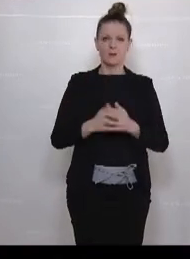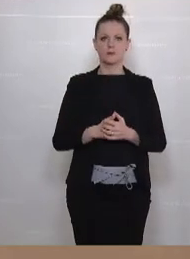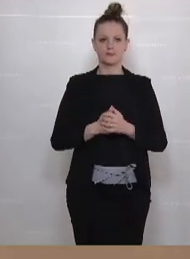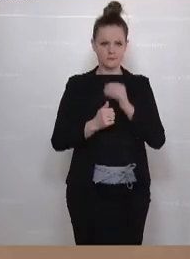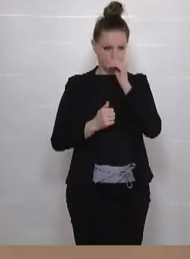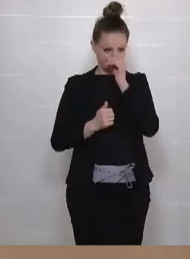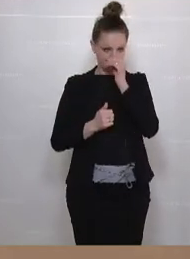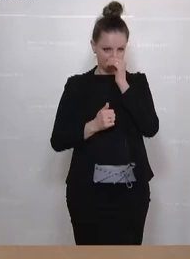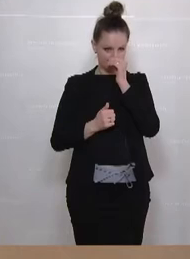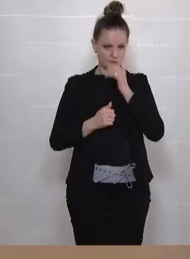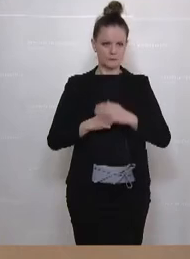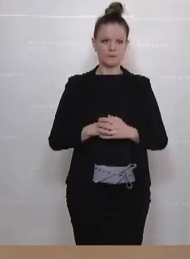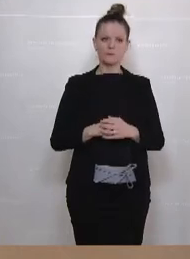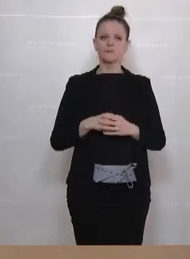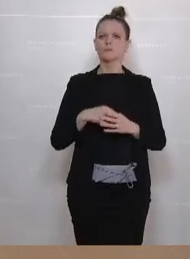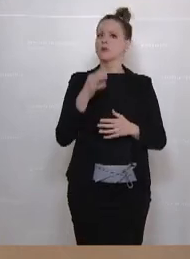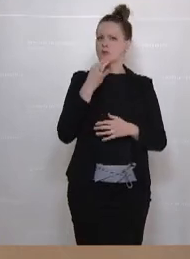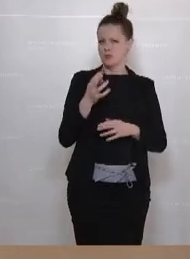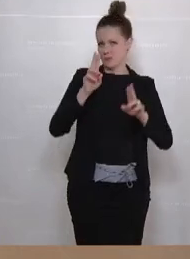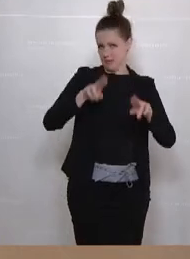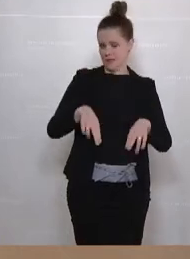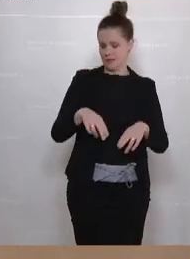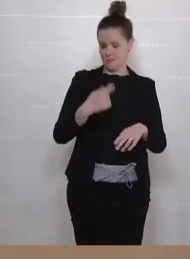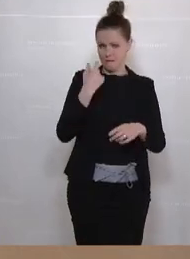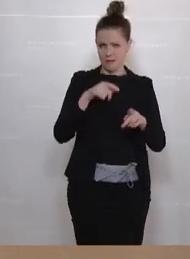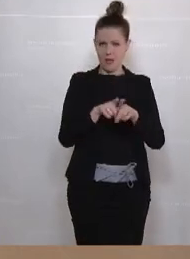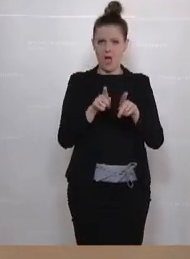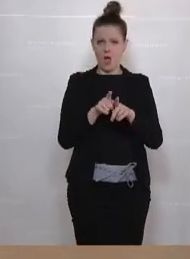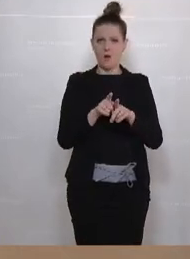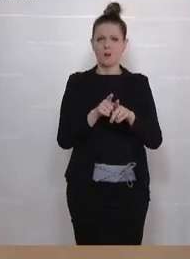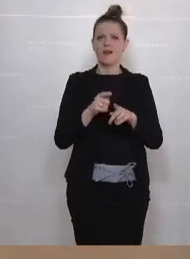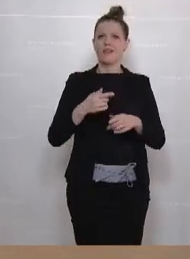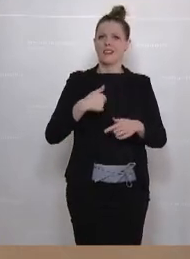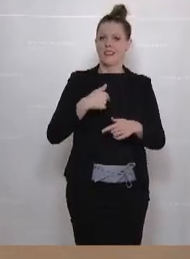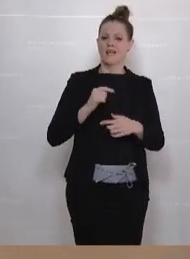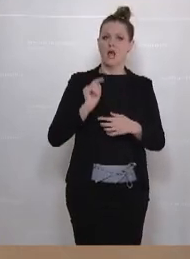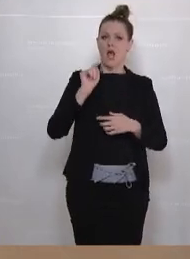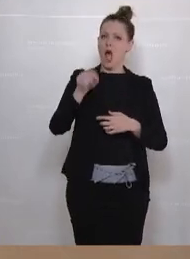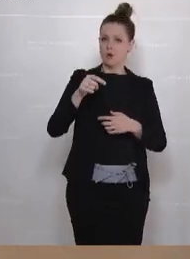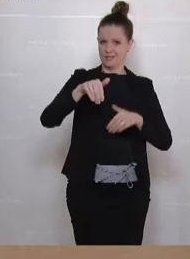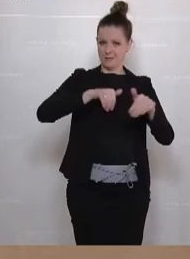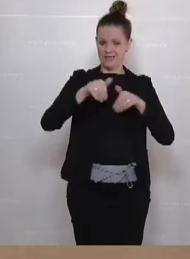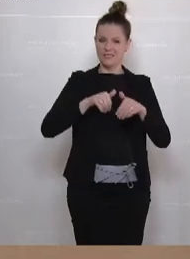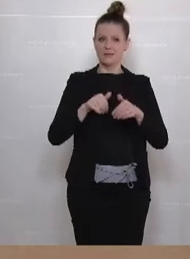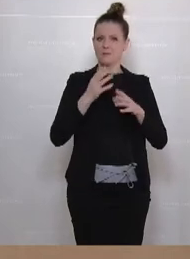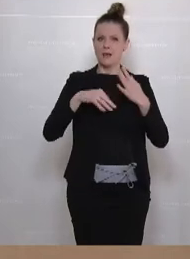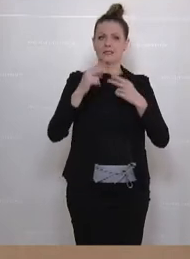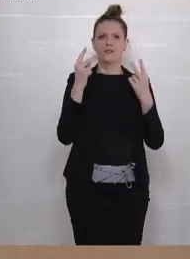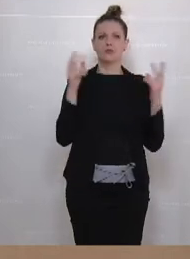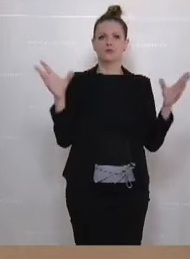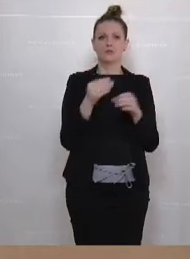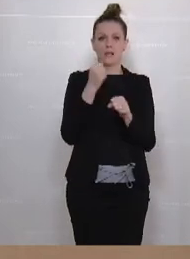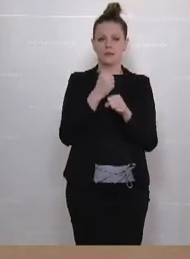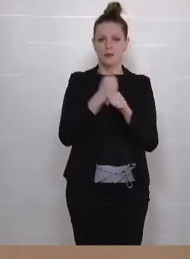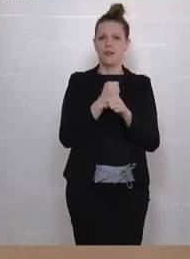Pferd von hinten aufzäumen. Als Außenminister würde ich sagen, das Wesentliche und das A und O dieser ganzen Politik ist die Zusammenarbeit mit den Herkunfts-